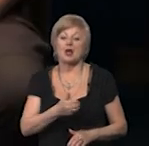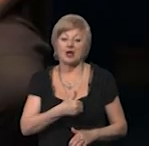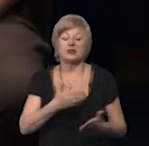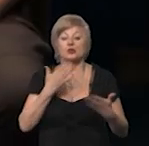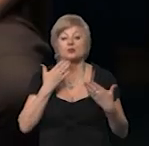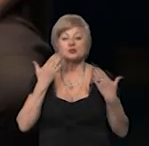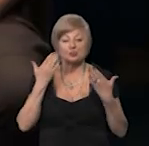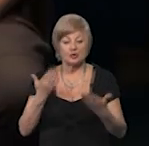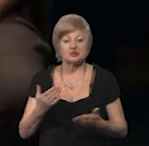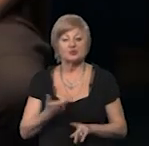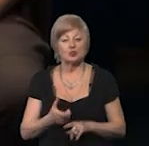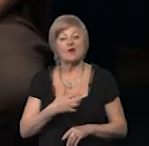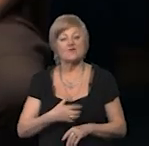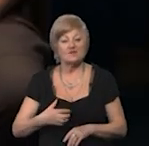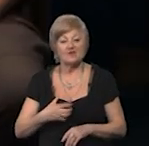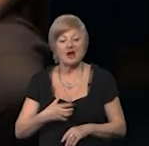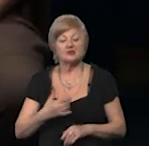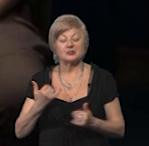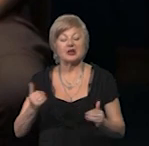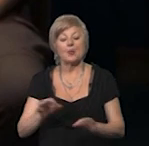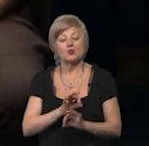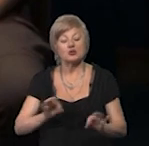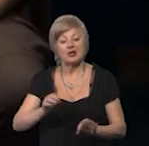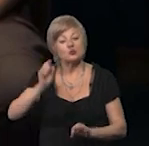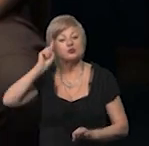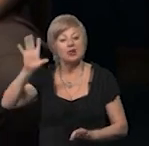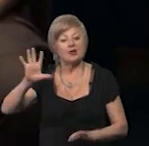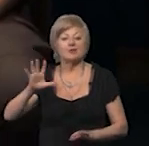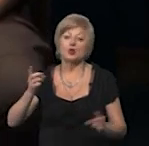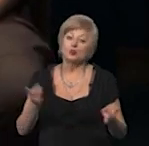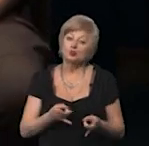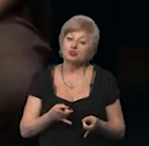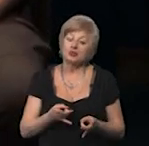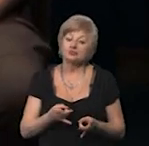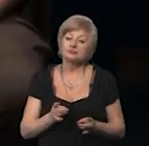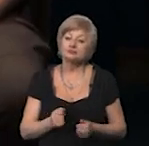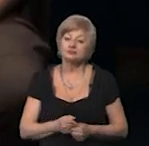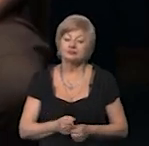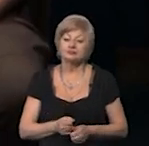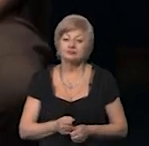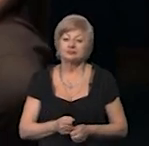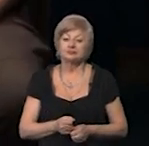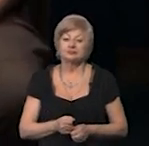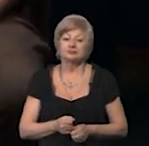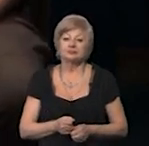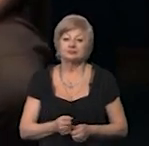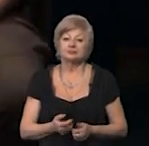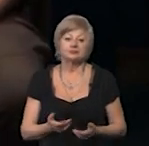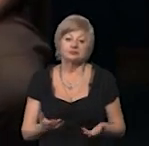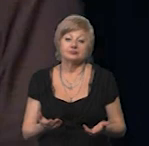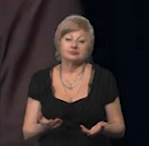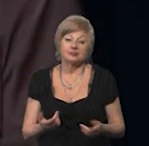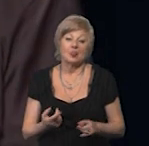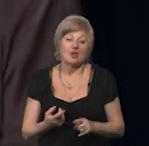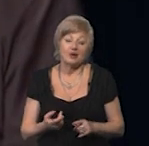у вас, наскільки важлива для музиканта слава? Чи потрібна вона взагалі? Ну, а як без цього?